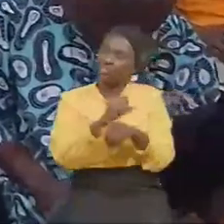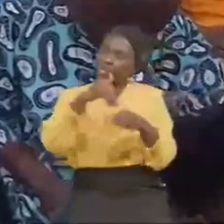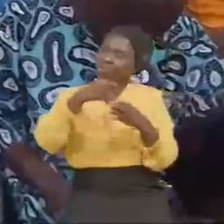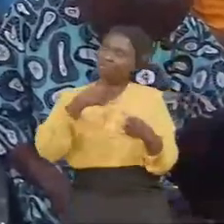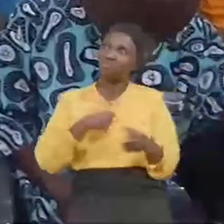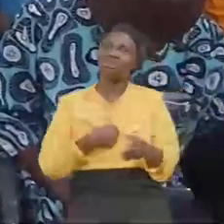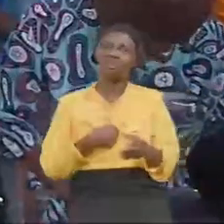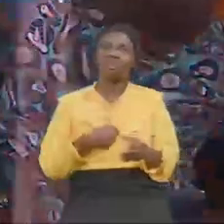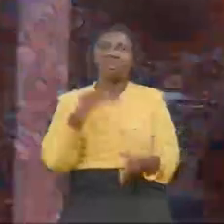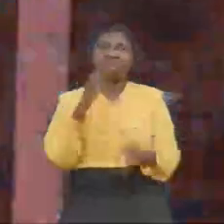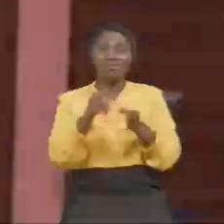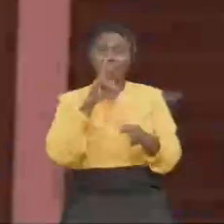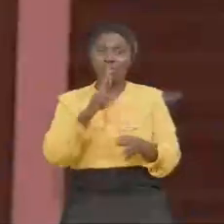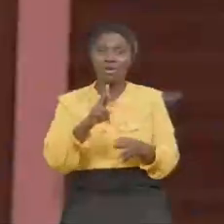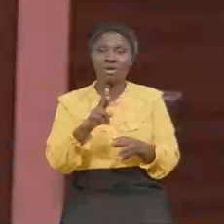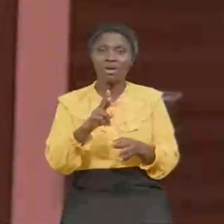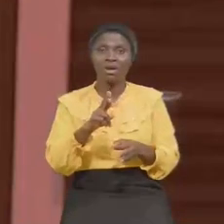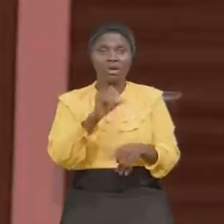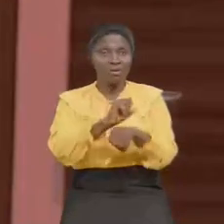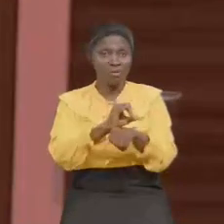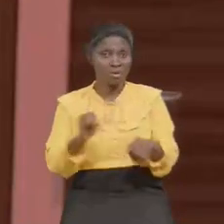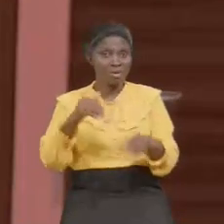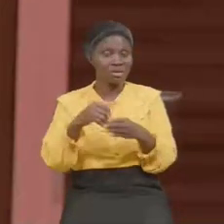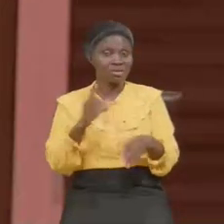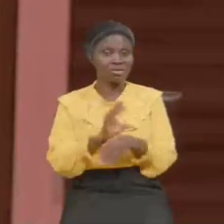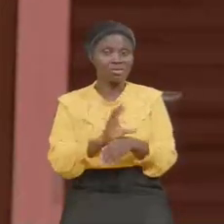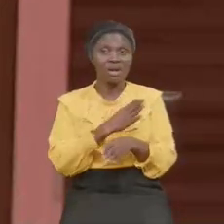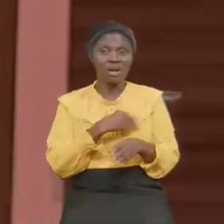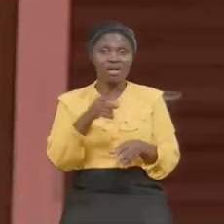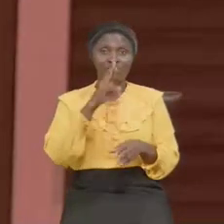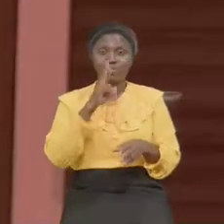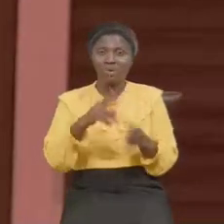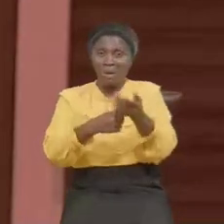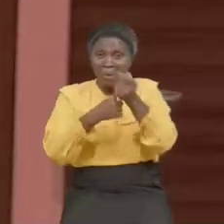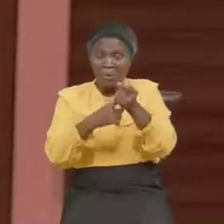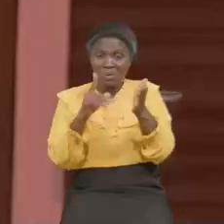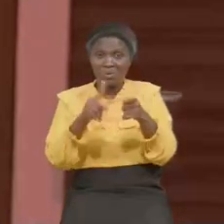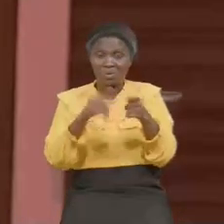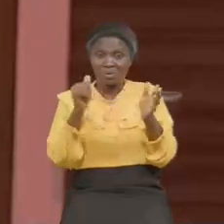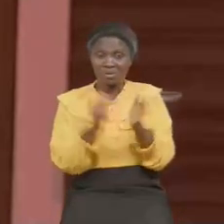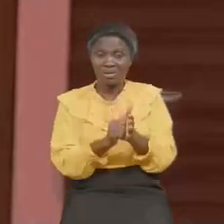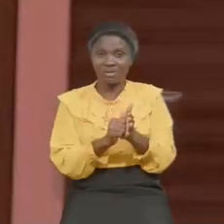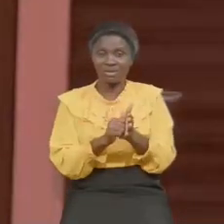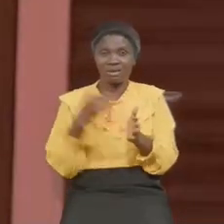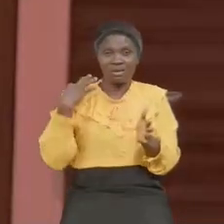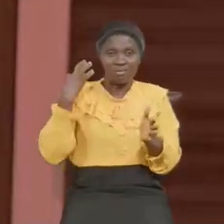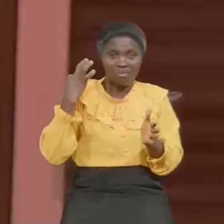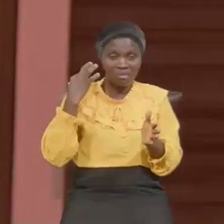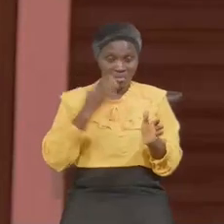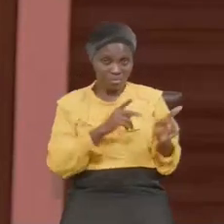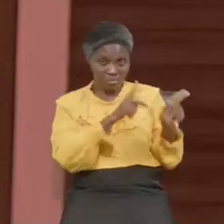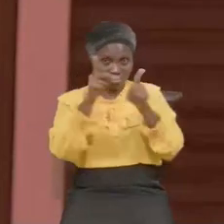tu travailles dans l'église et tu t'attaches à cette position, mais tu sais qu'au-dedans de toi,